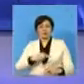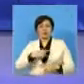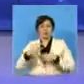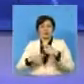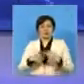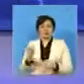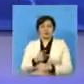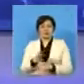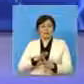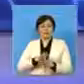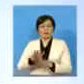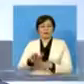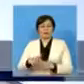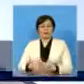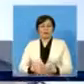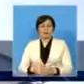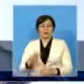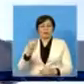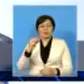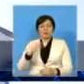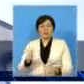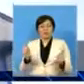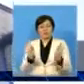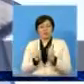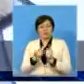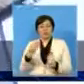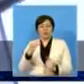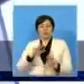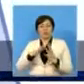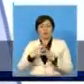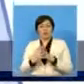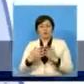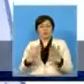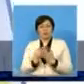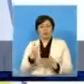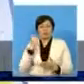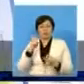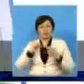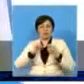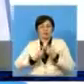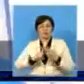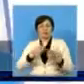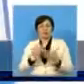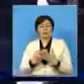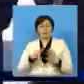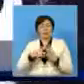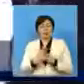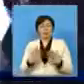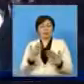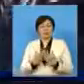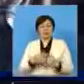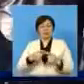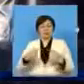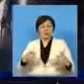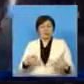сюжеттен толығырақ. Шалқар қаласының маңындағы жылтыр ауылына жаңадан ұялы байланыс орнатылды. Ауылдықтар енді